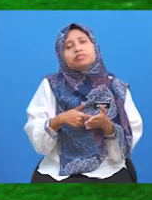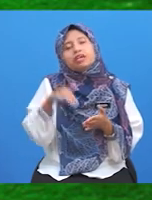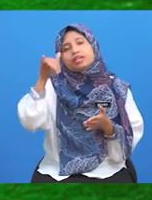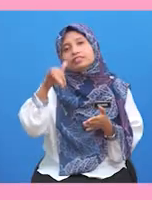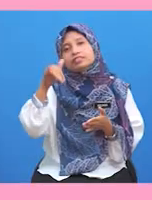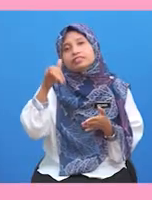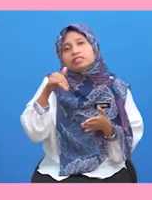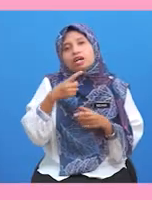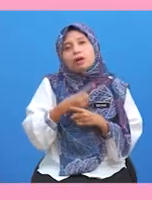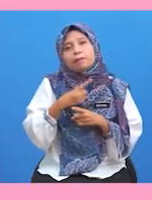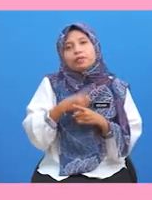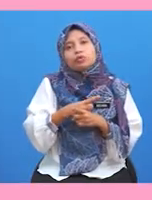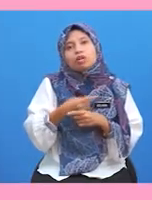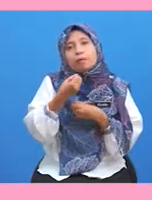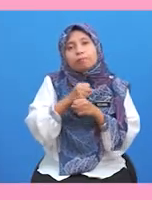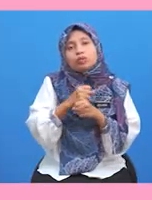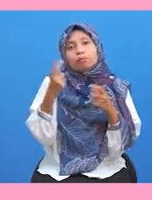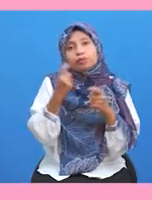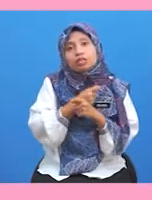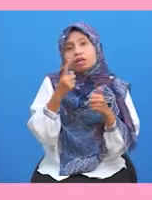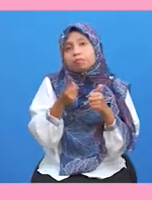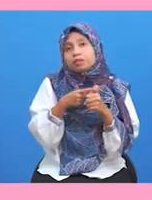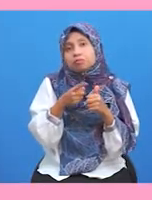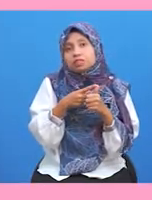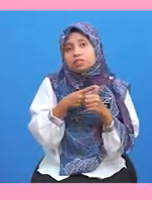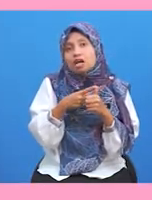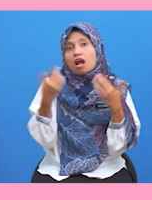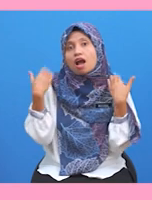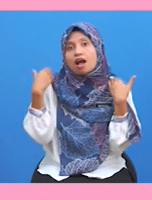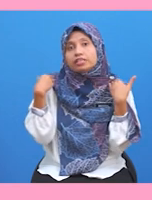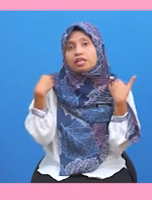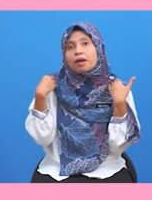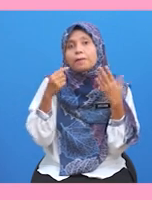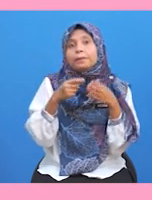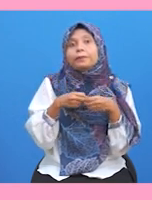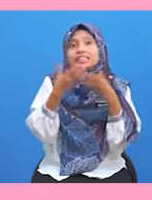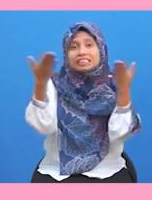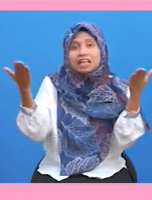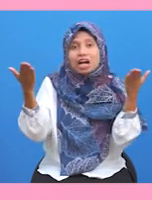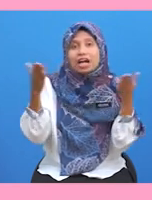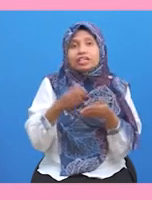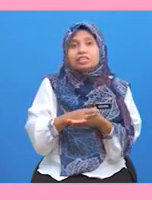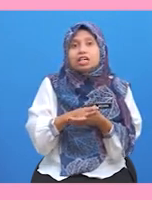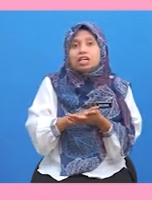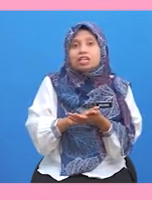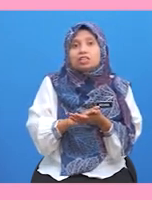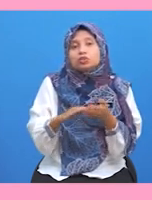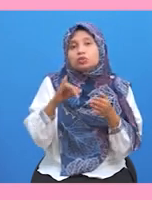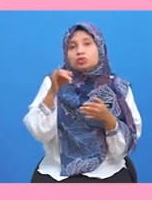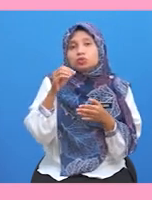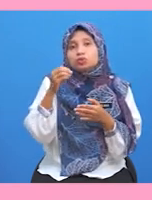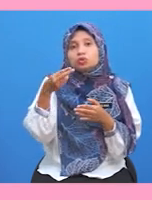Ya, betul tu, bentuk penentangan yang pertama adalah mengadakan persidangan. Johan Anang